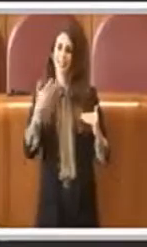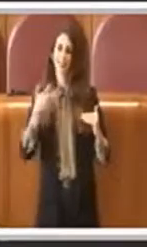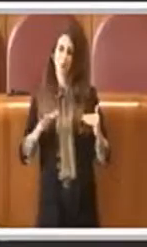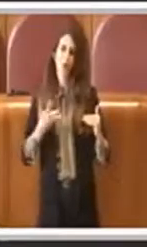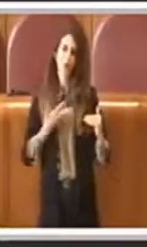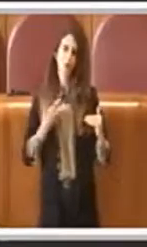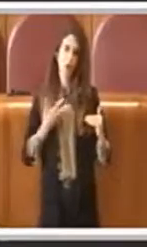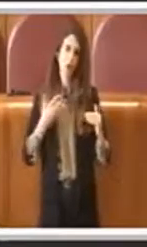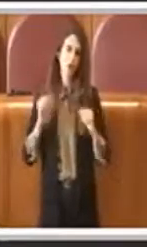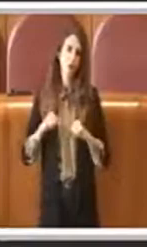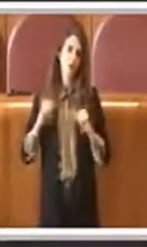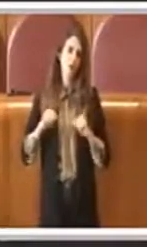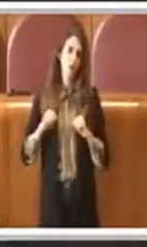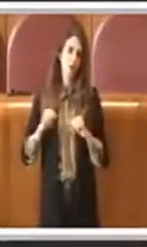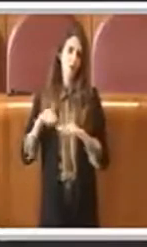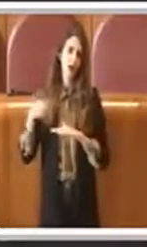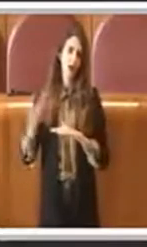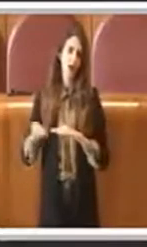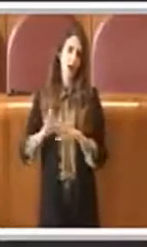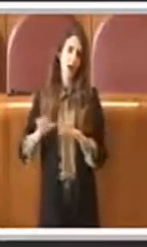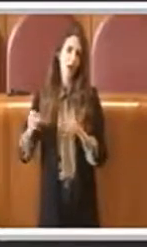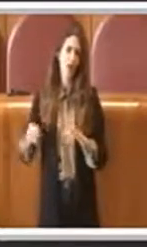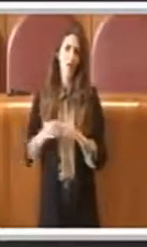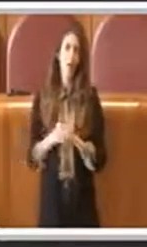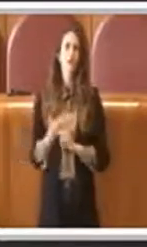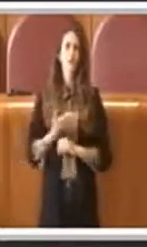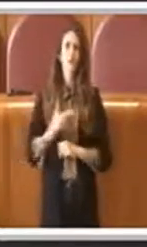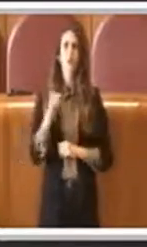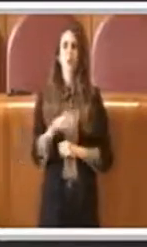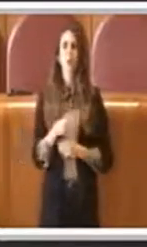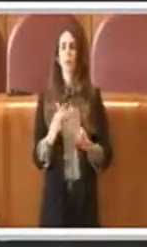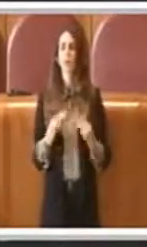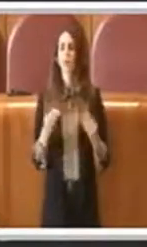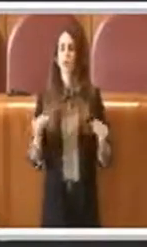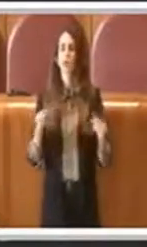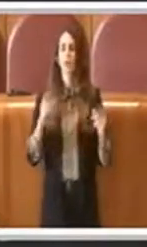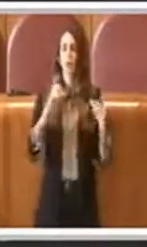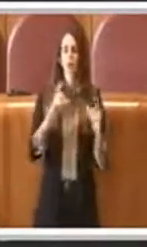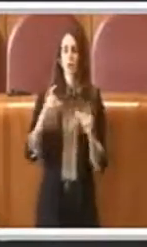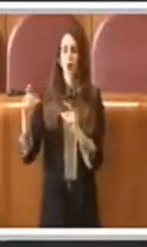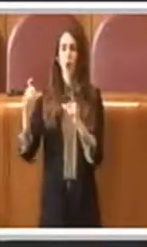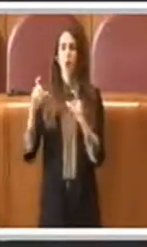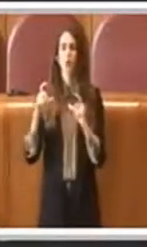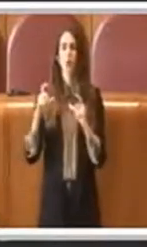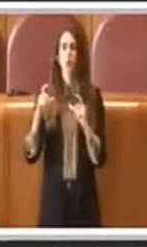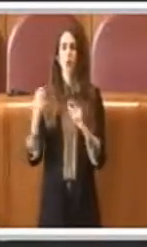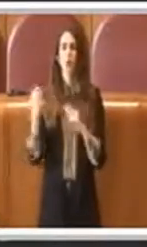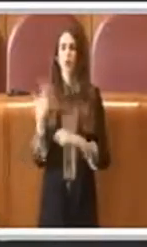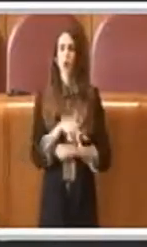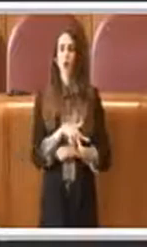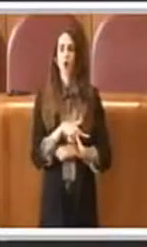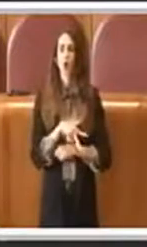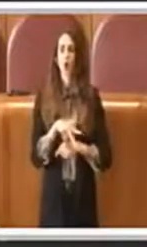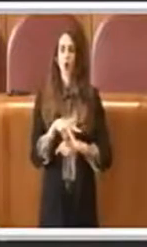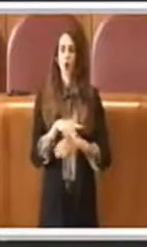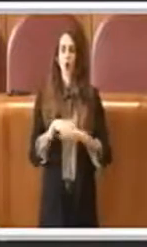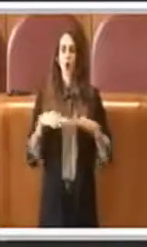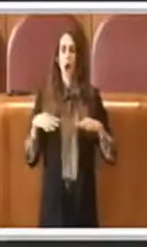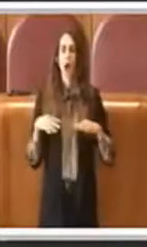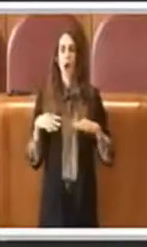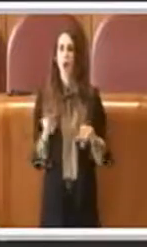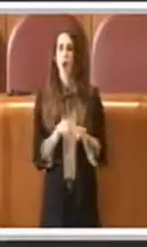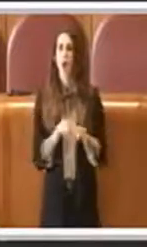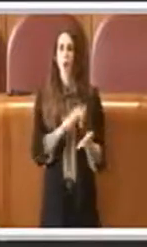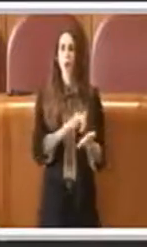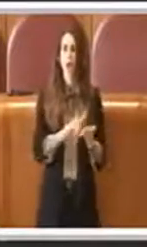sorte scorta un altro di tanti esempi anche foto che si possono vedere in rete di quanto già fatto a new york piuttosto che a londra